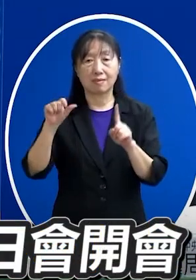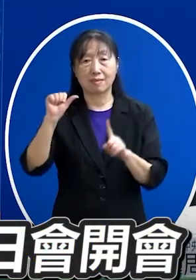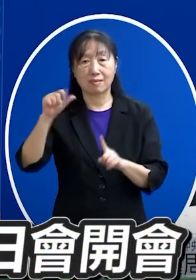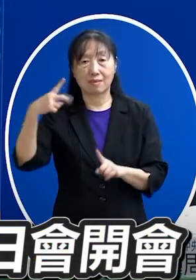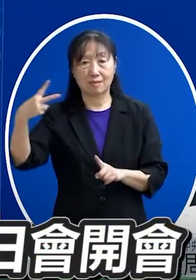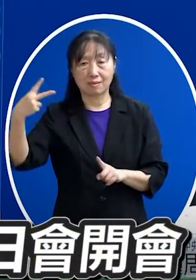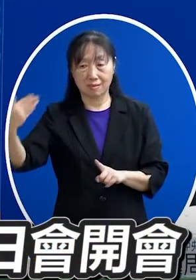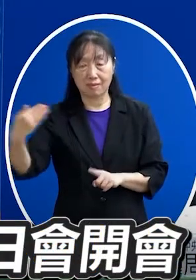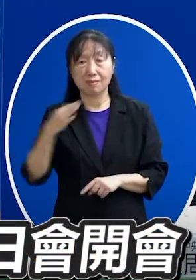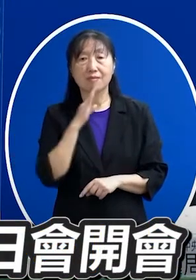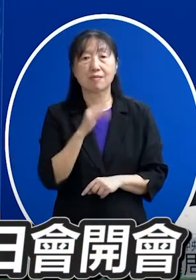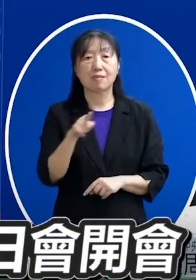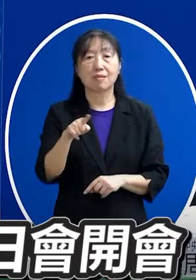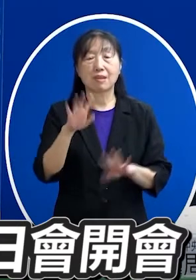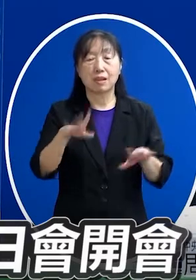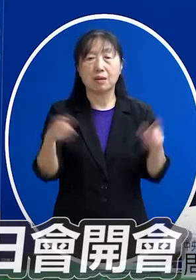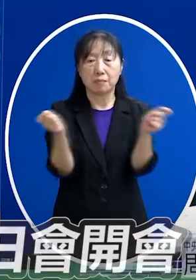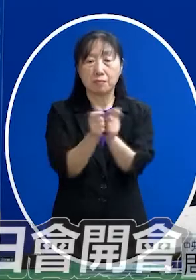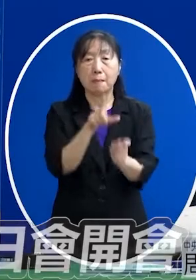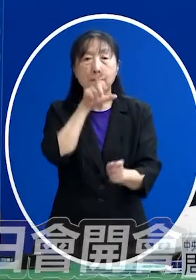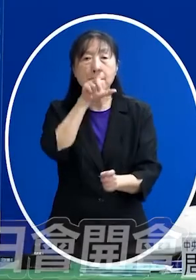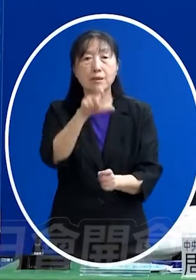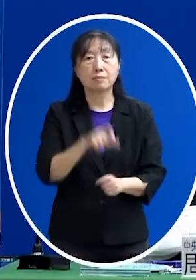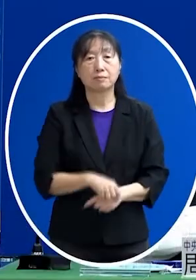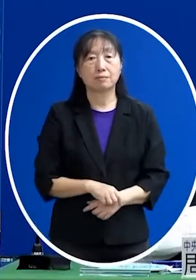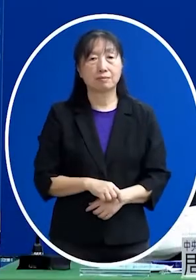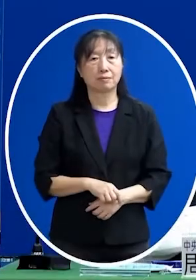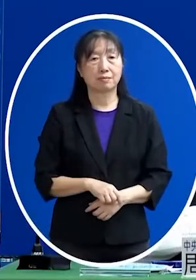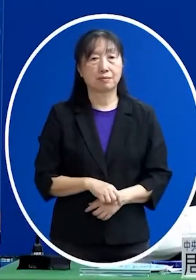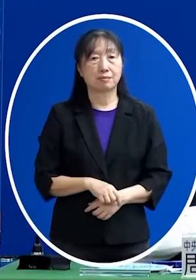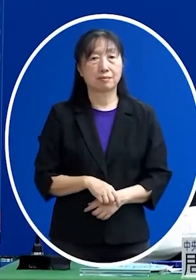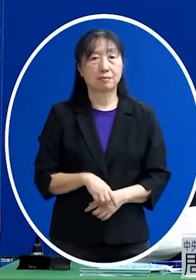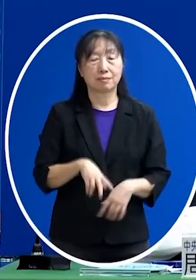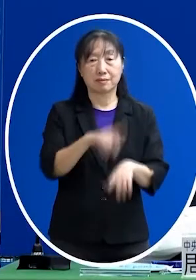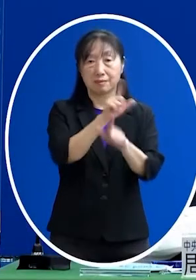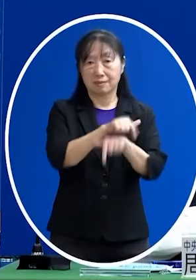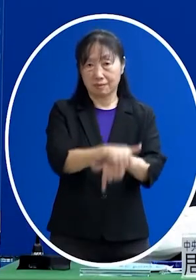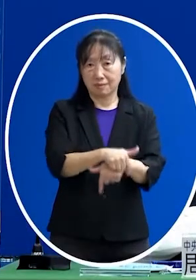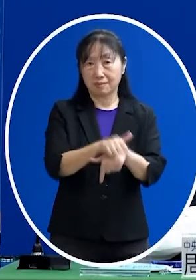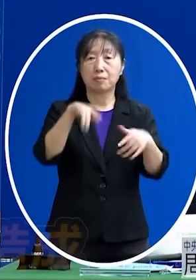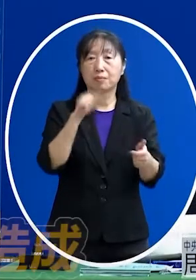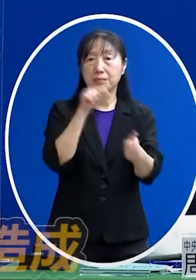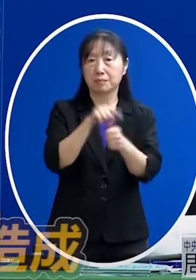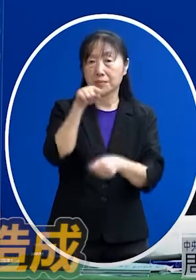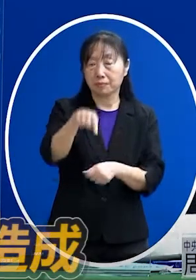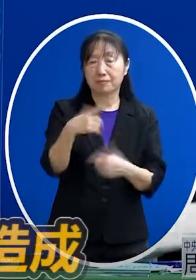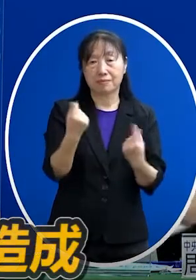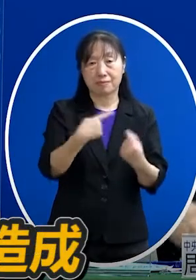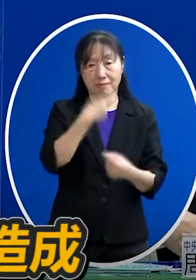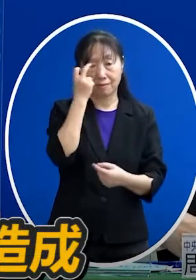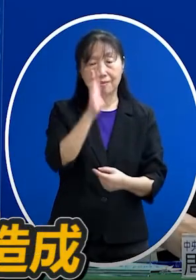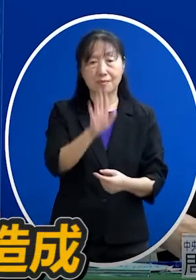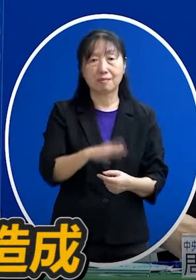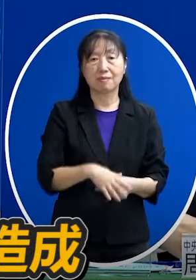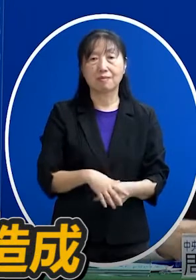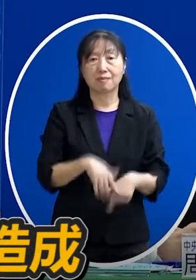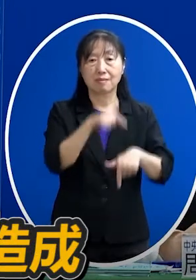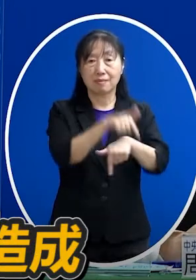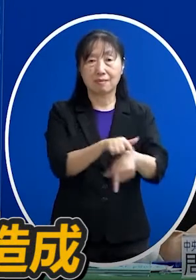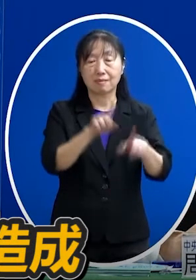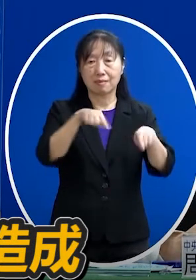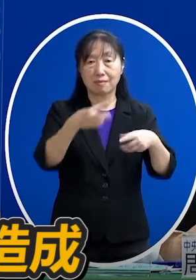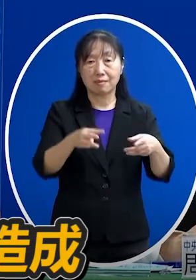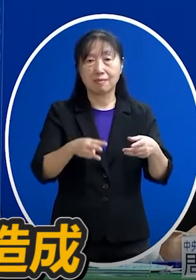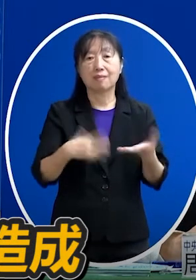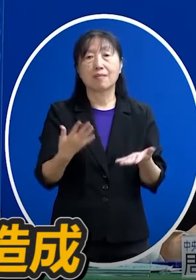B.1.11.529，那或者我们就是比较简略的称呼，可以把它叫做是南非的新的变异株。它在南非的东北角这个豪